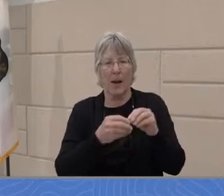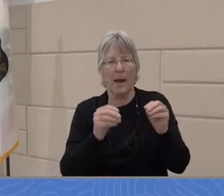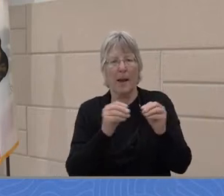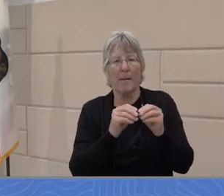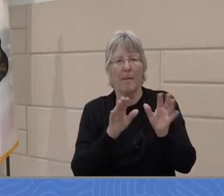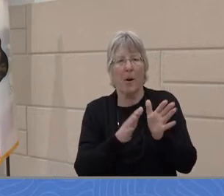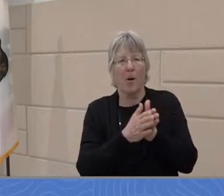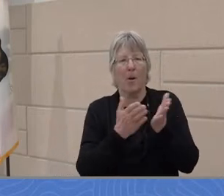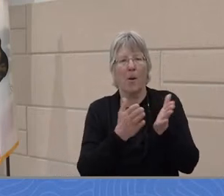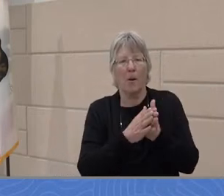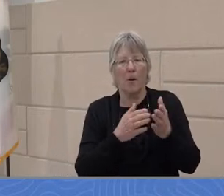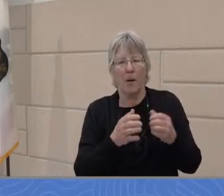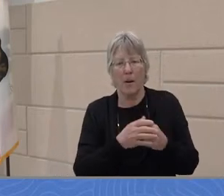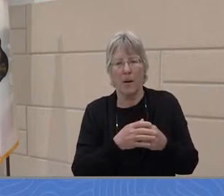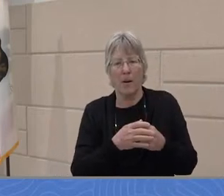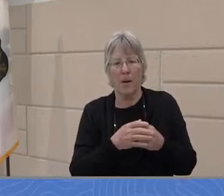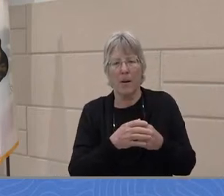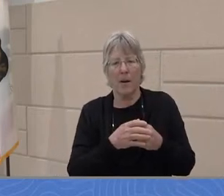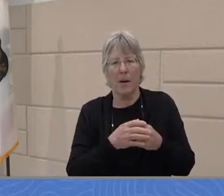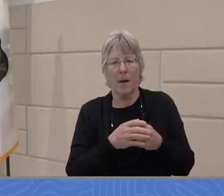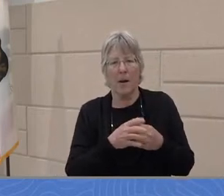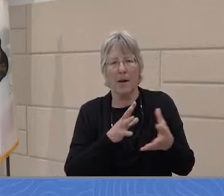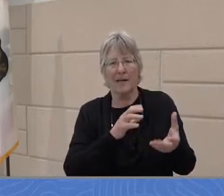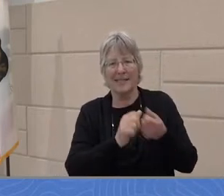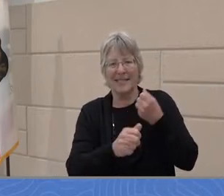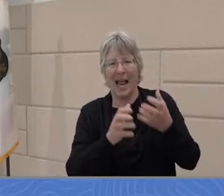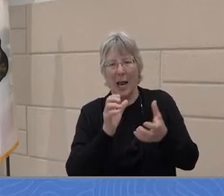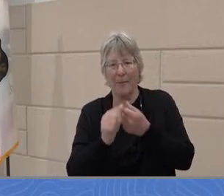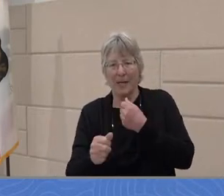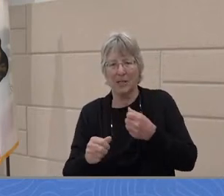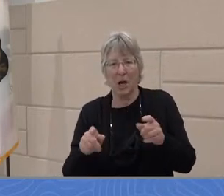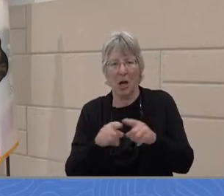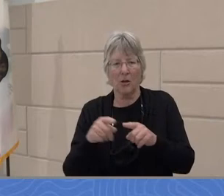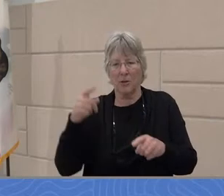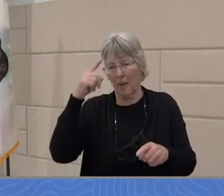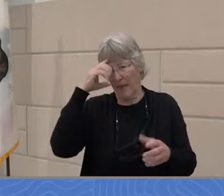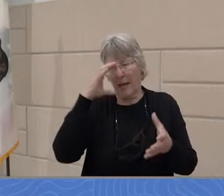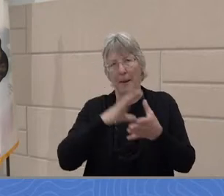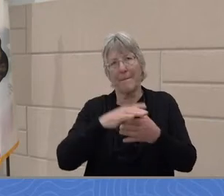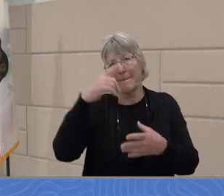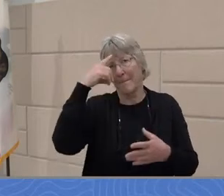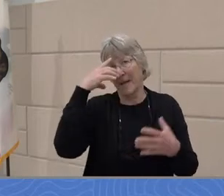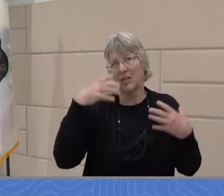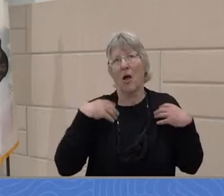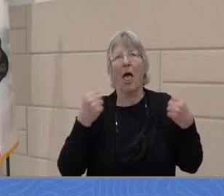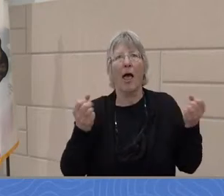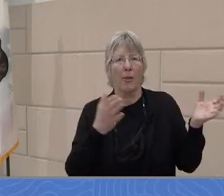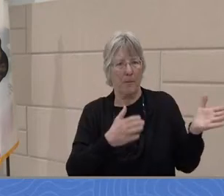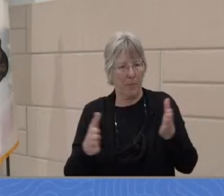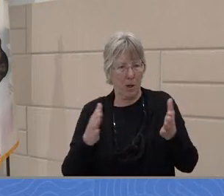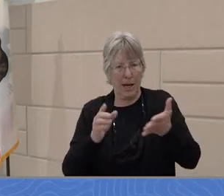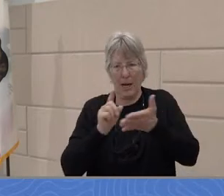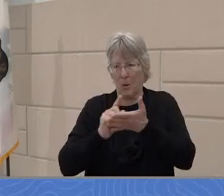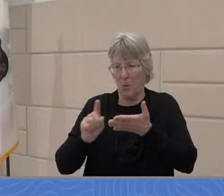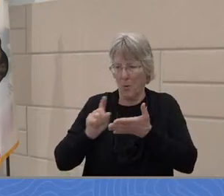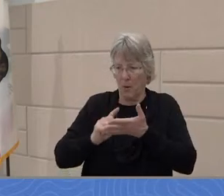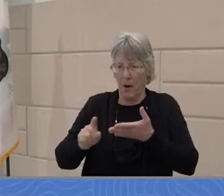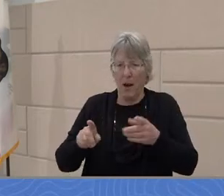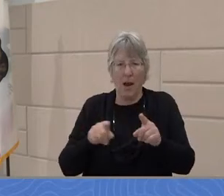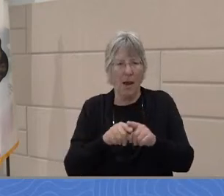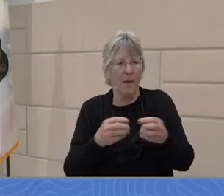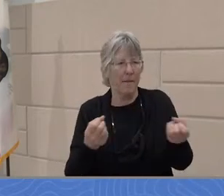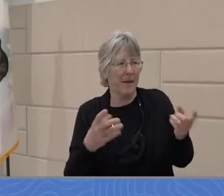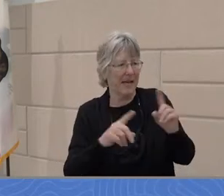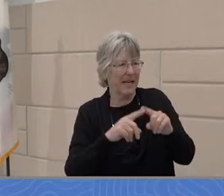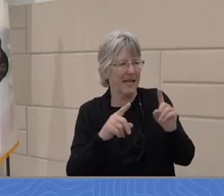ายังตราตายบันทามสะเพาหนึ่งสะเพียเดียศักษาเซมเซงยังกลัวแต่เมียนกระ